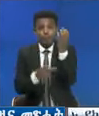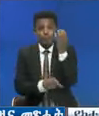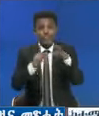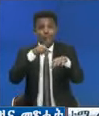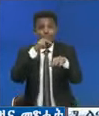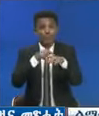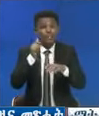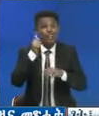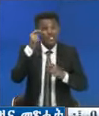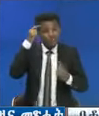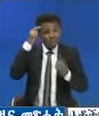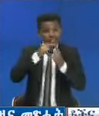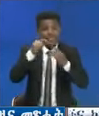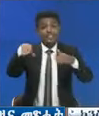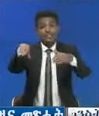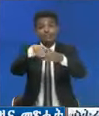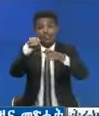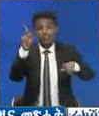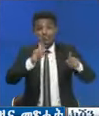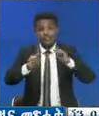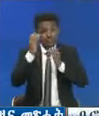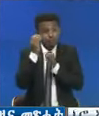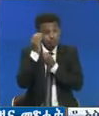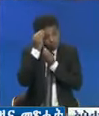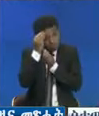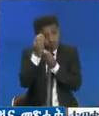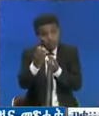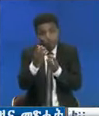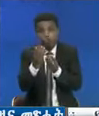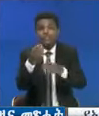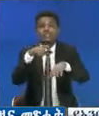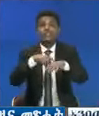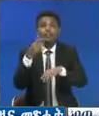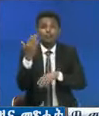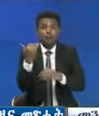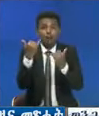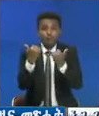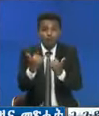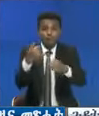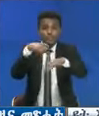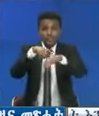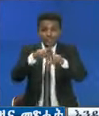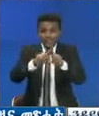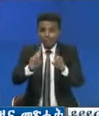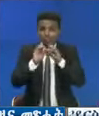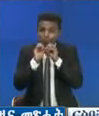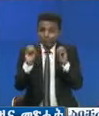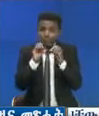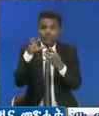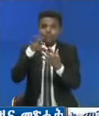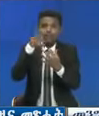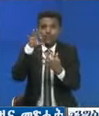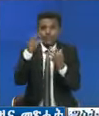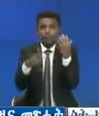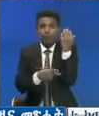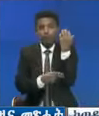እቅድ የሚያስተዋውቅበት ለህብረተሰቡም ግንዛቤ የሚፈጥርበት ጊዜ ነበረ። በአሁኑ ሰዓት ግን ምንም የምርጫ ፖለቲከኞችም